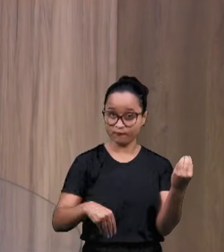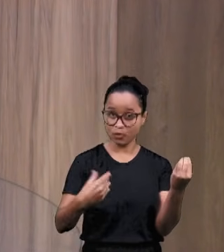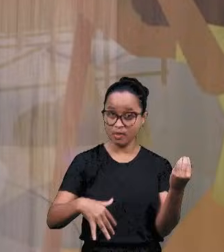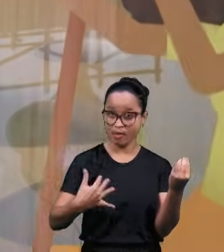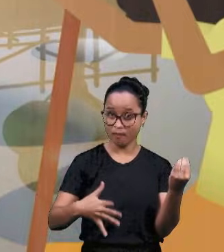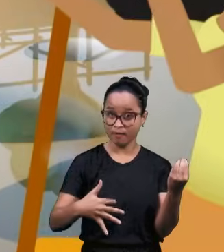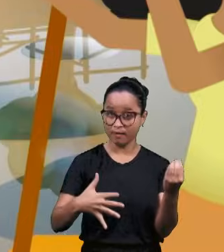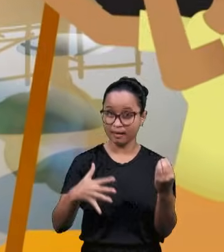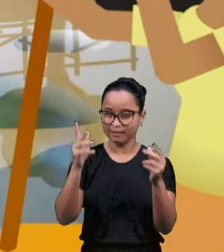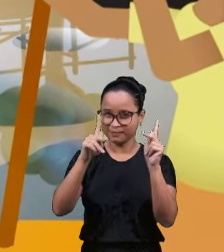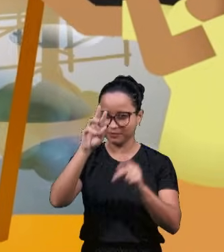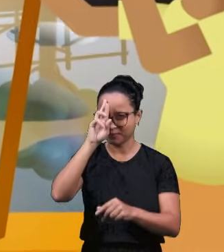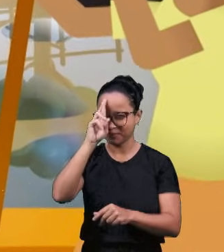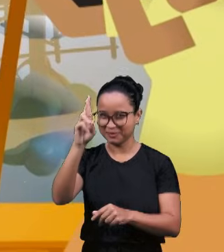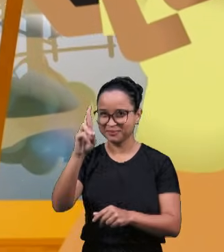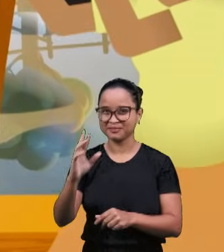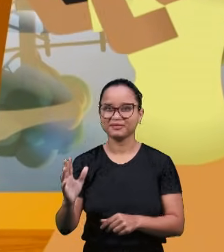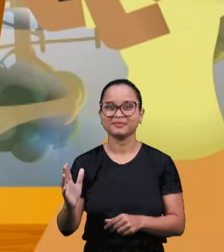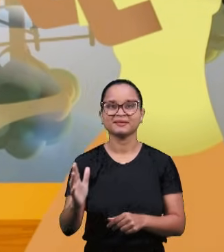du Seigneur.